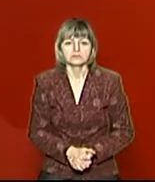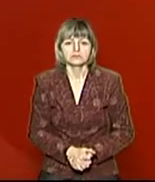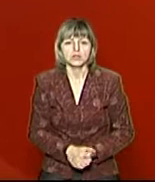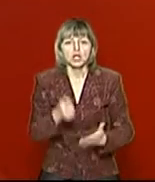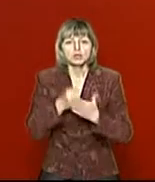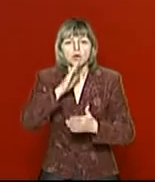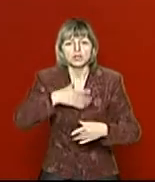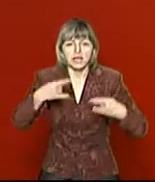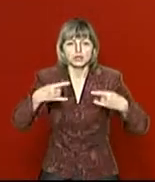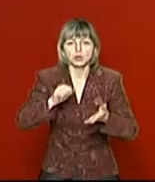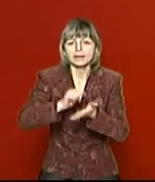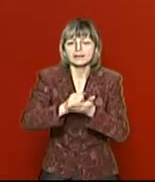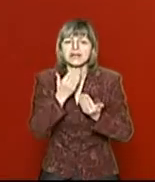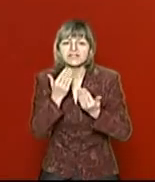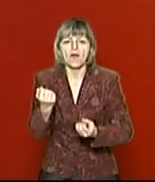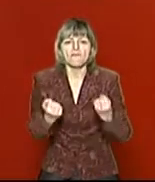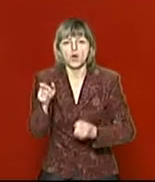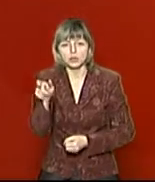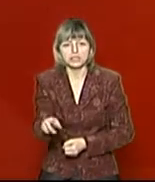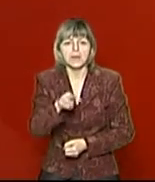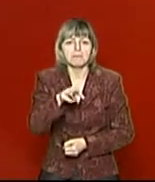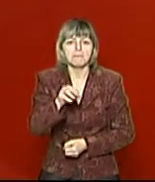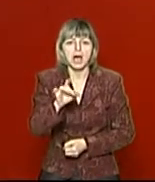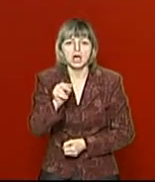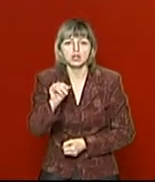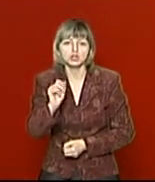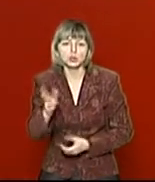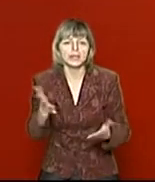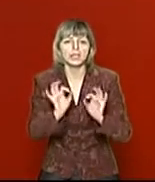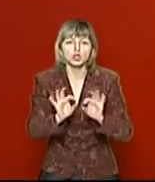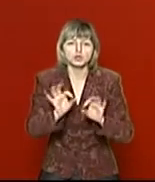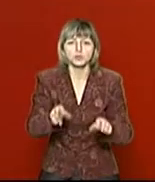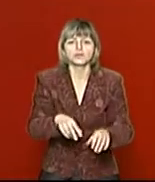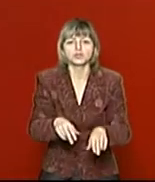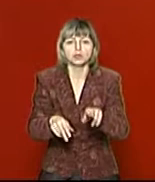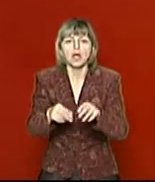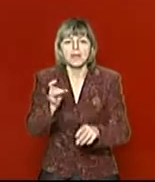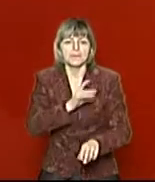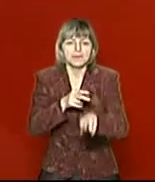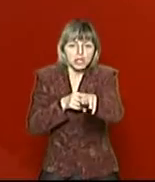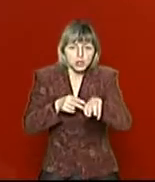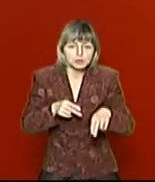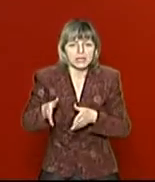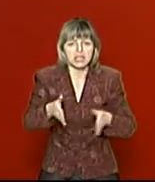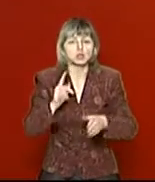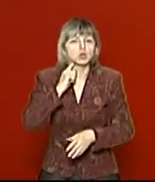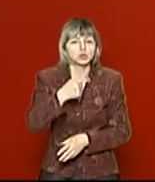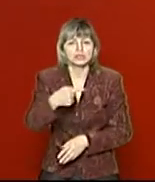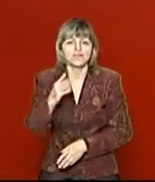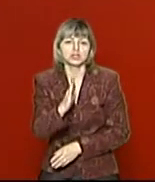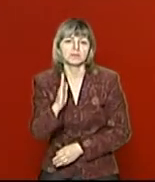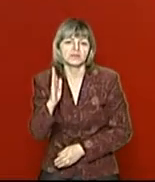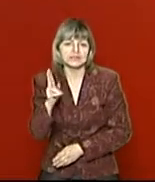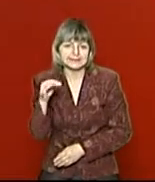До нашої редакції звернувся водій Андрій Марчук, який розповів, що горизонтальна розмітка на дорозі